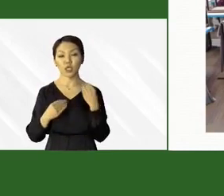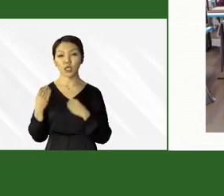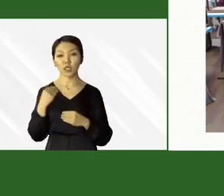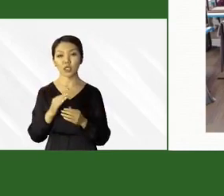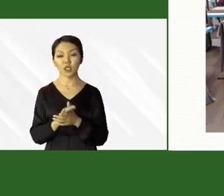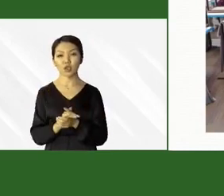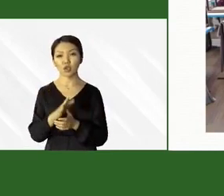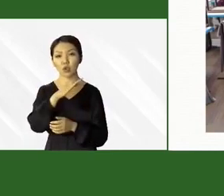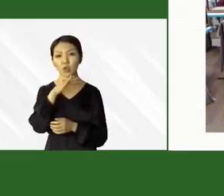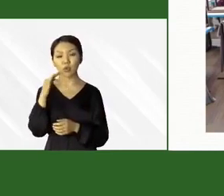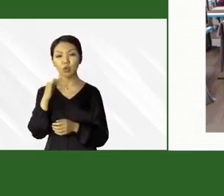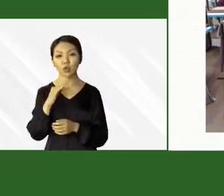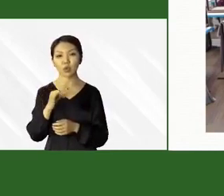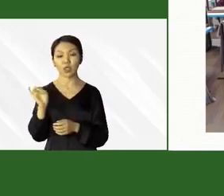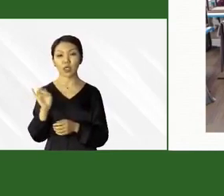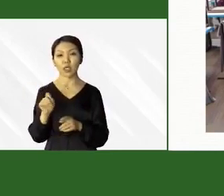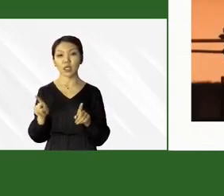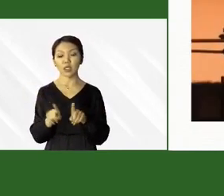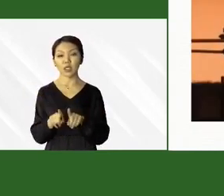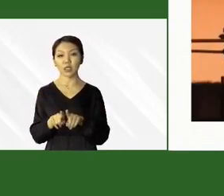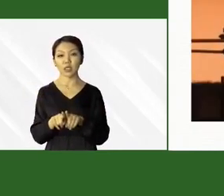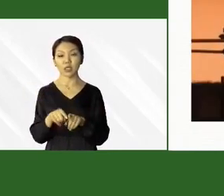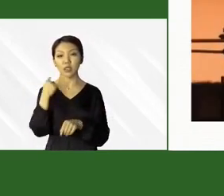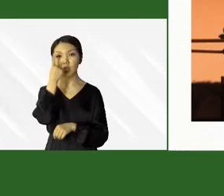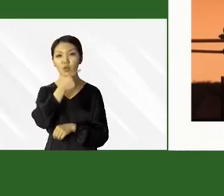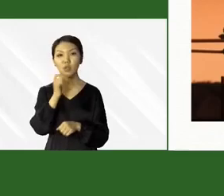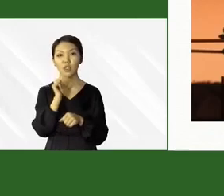масштабах, так и по индивидуальному заказу.